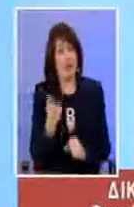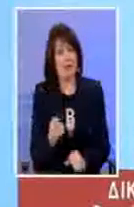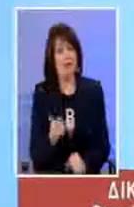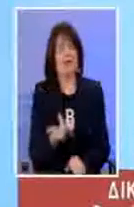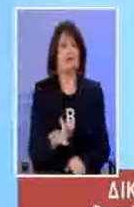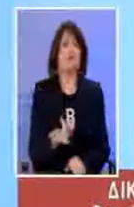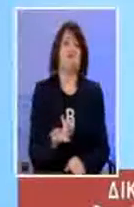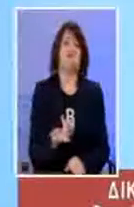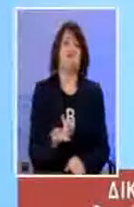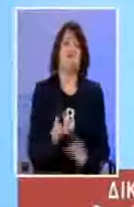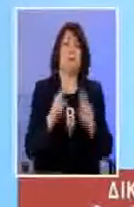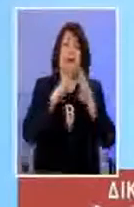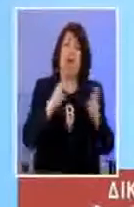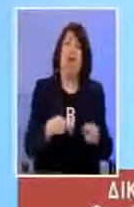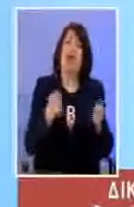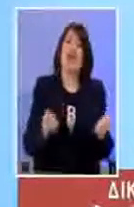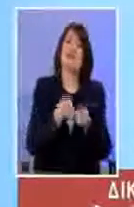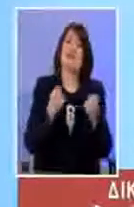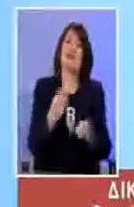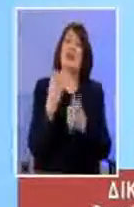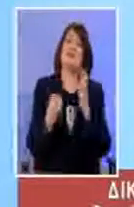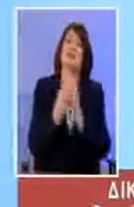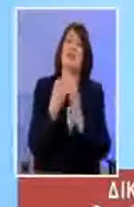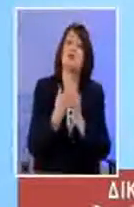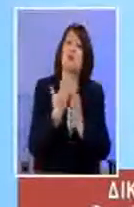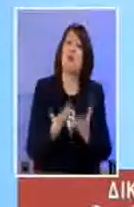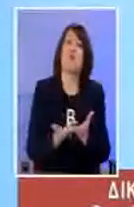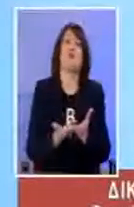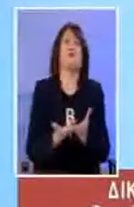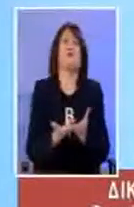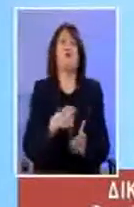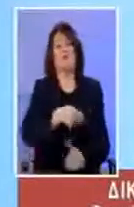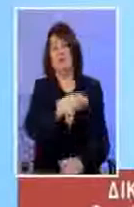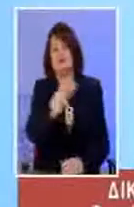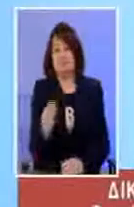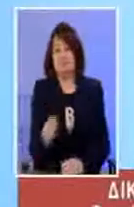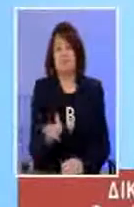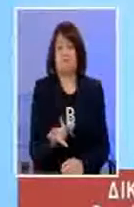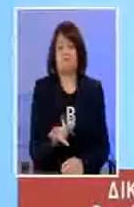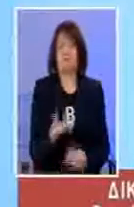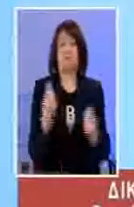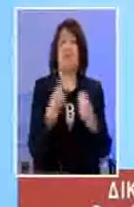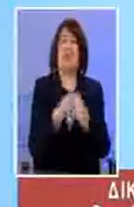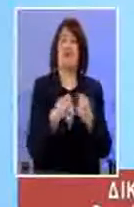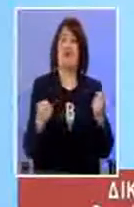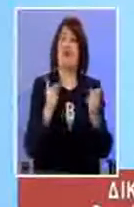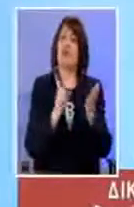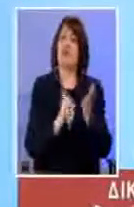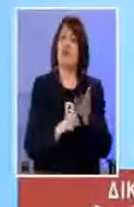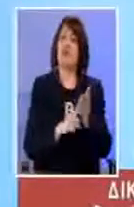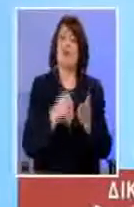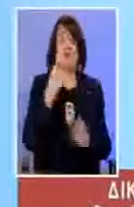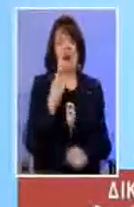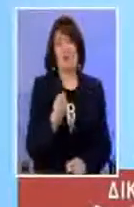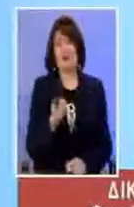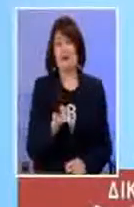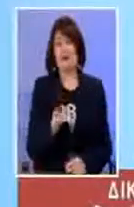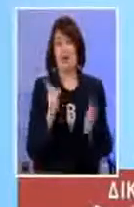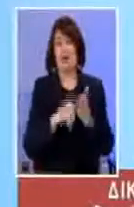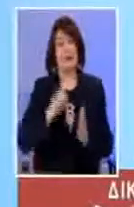Αν δηλαδή τα εργαστήριά μας, τα προϊόντα τους, τα μπορέσουν και τα δίνουν στις υπηρεσίες όπως και εφαρμοστούν οι νόμοι, πάλι εδώ πέρα άλλη περίπτωση που οι νόμοι